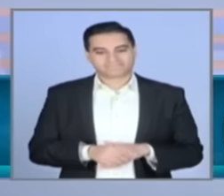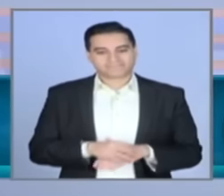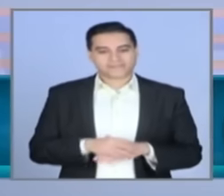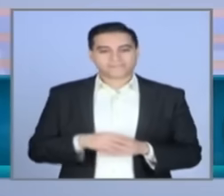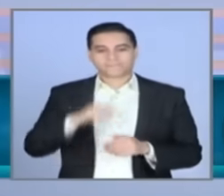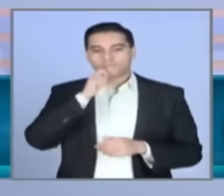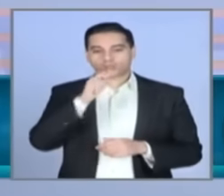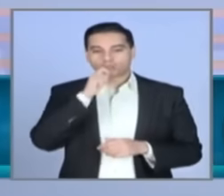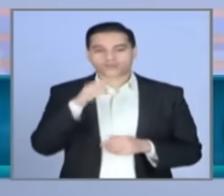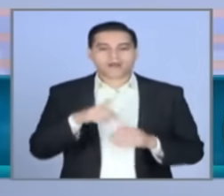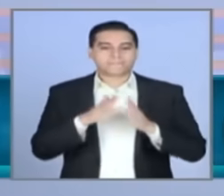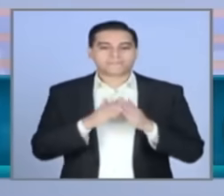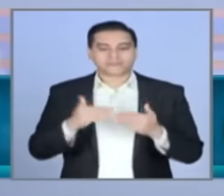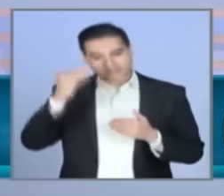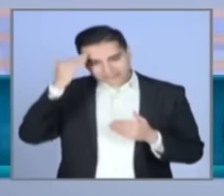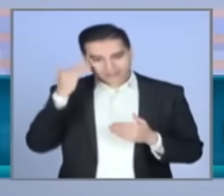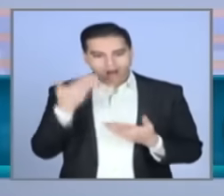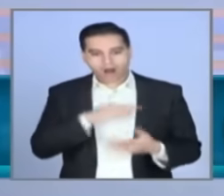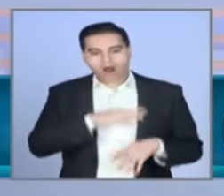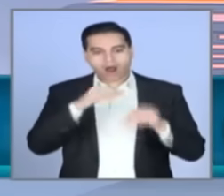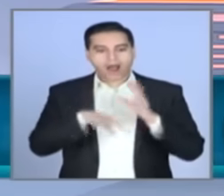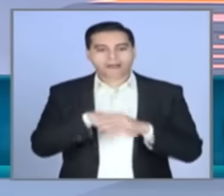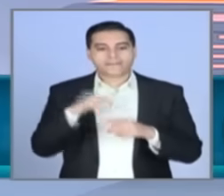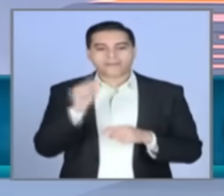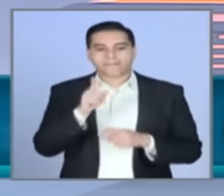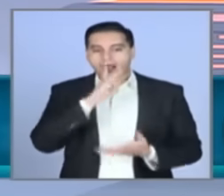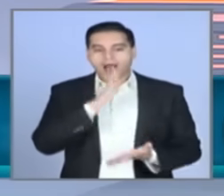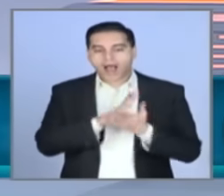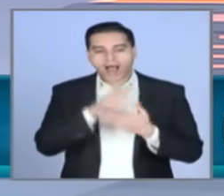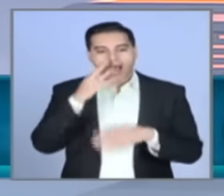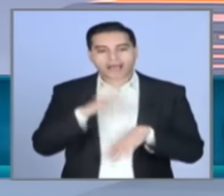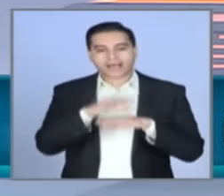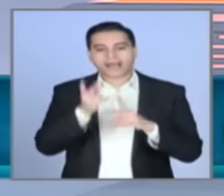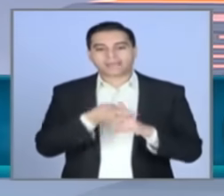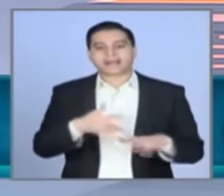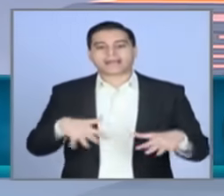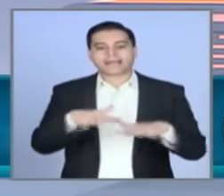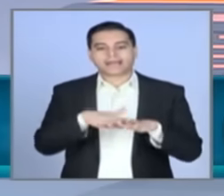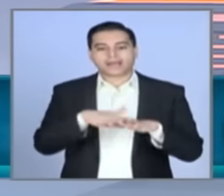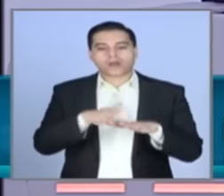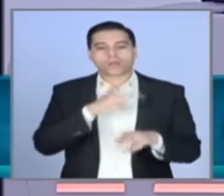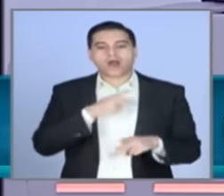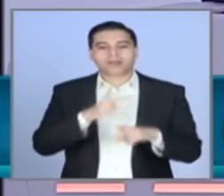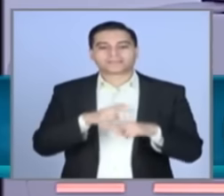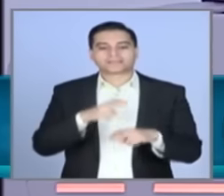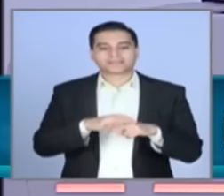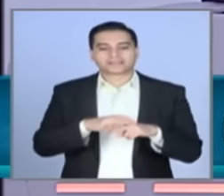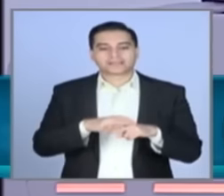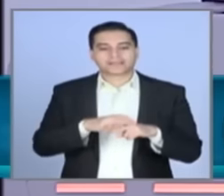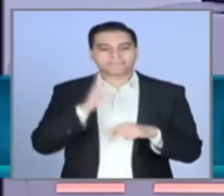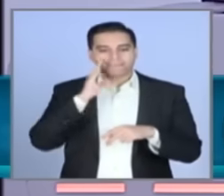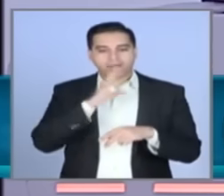معلومات عامة. مذيعة مصرية راحلة قدمت برنامج حق